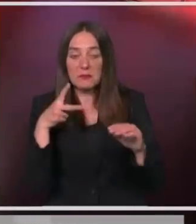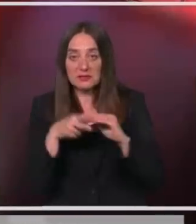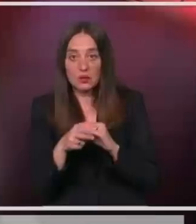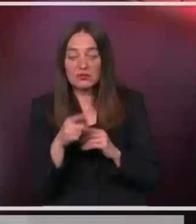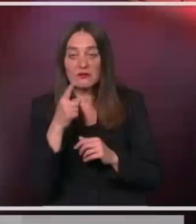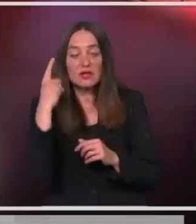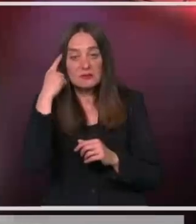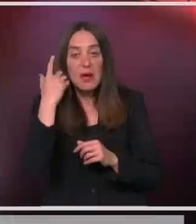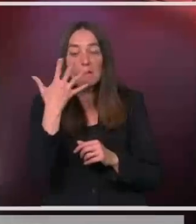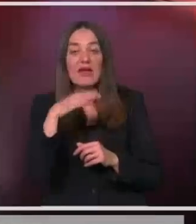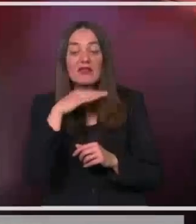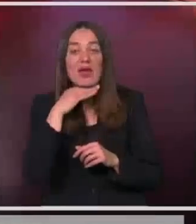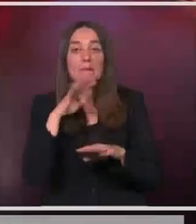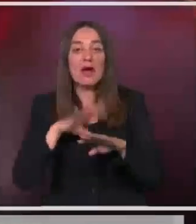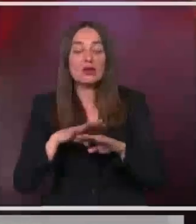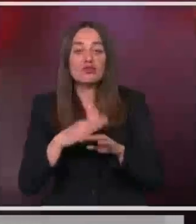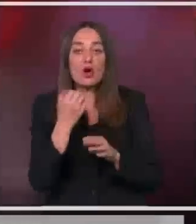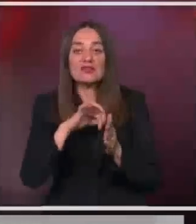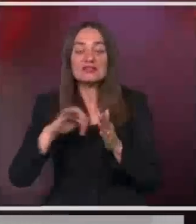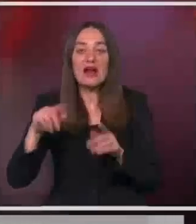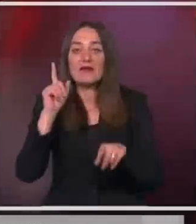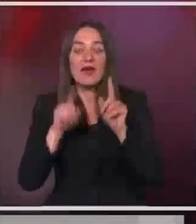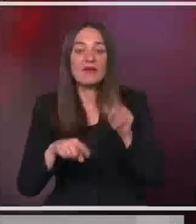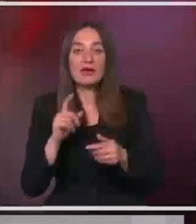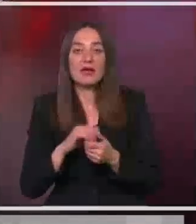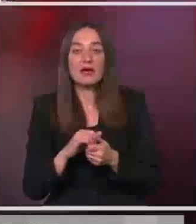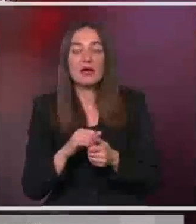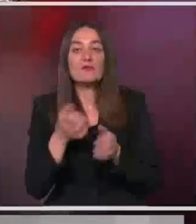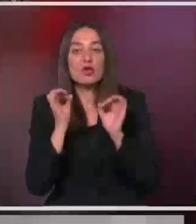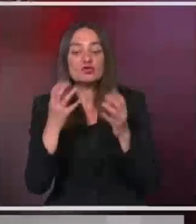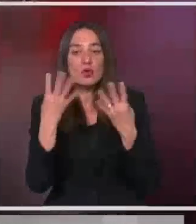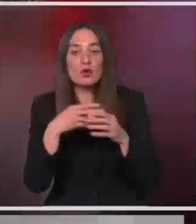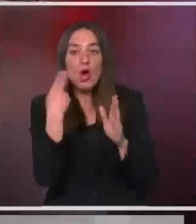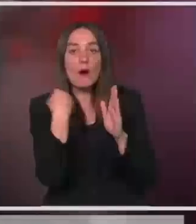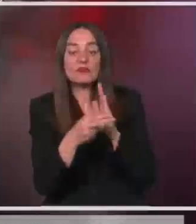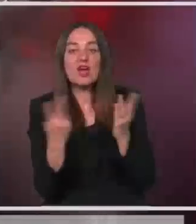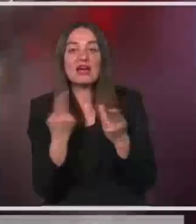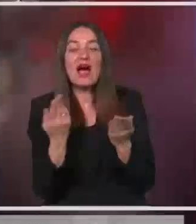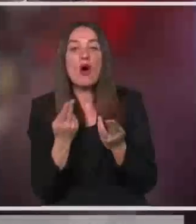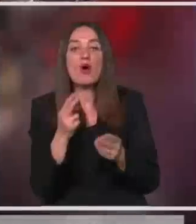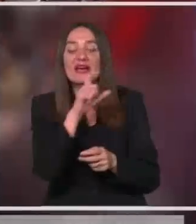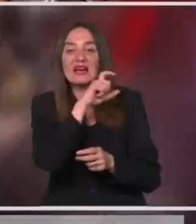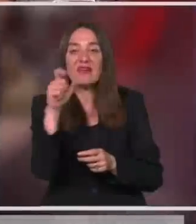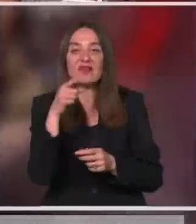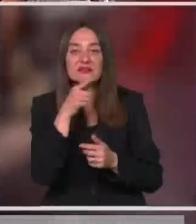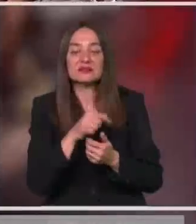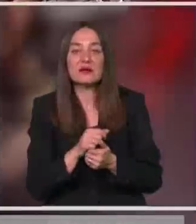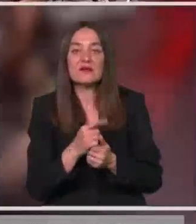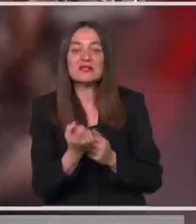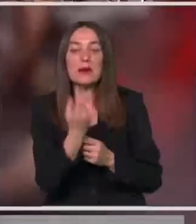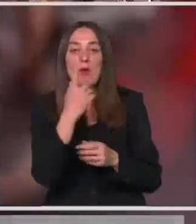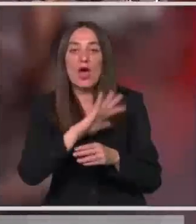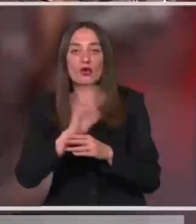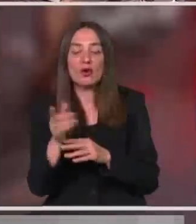obzirom da je 5G mreža od strane nekih struktura optužena kao krivac za pojavu